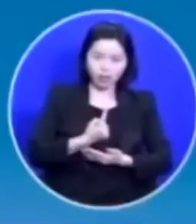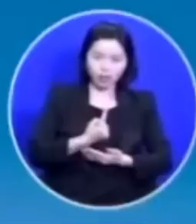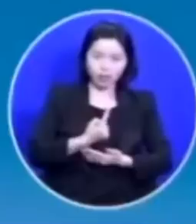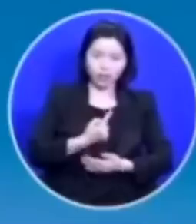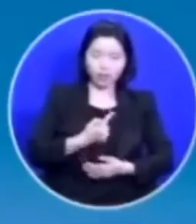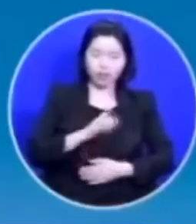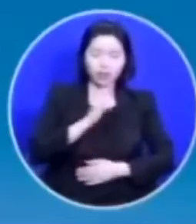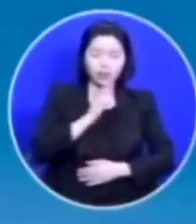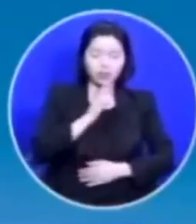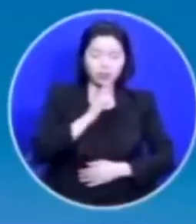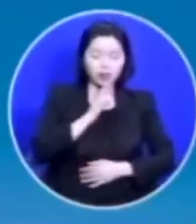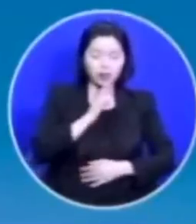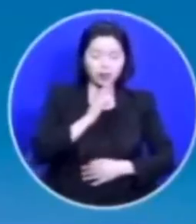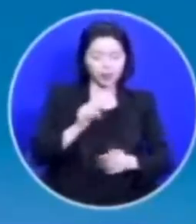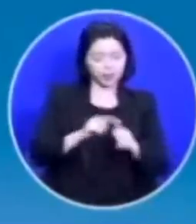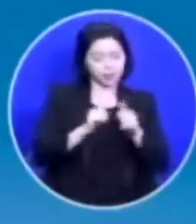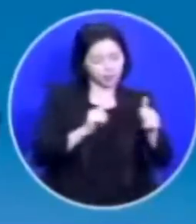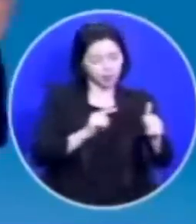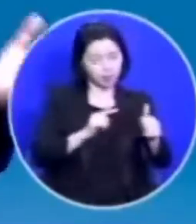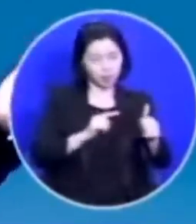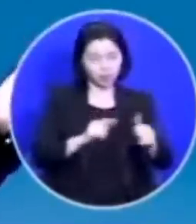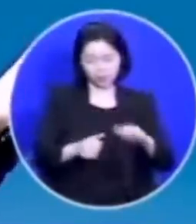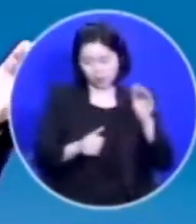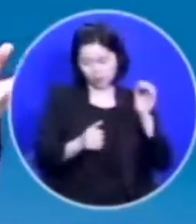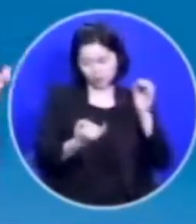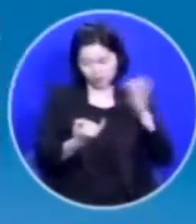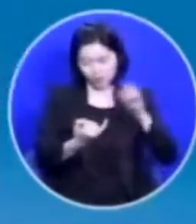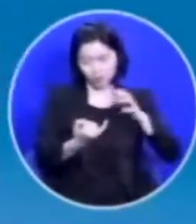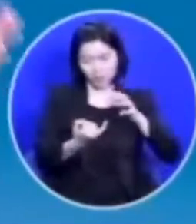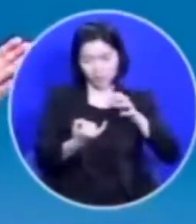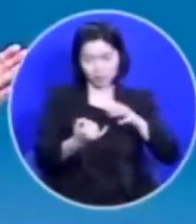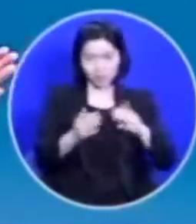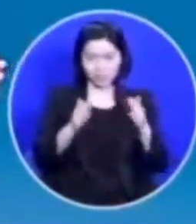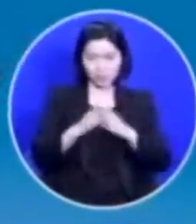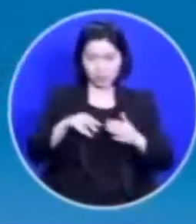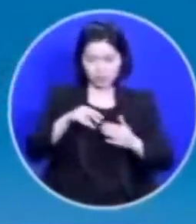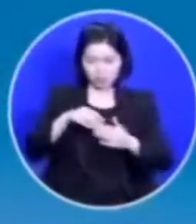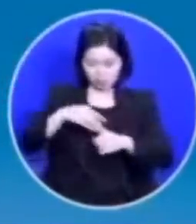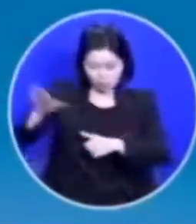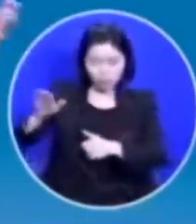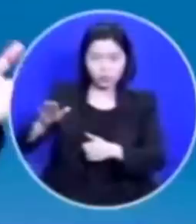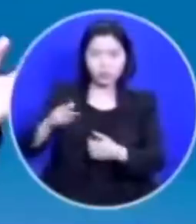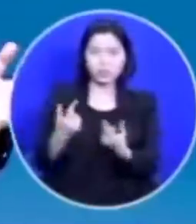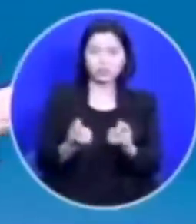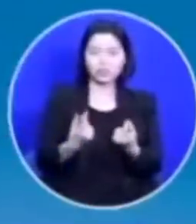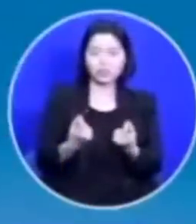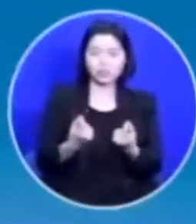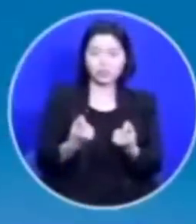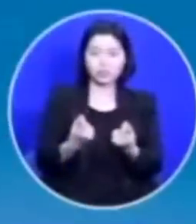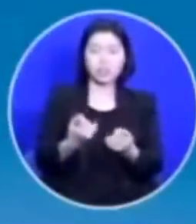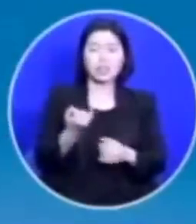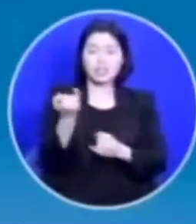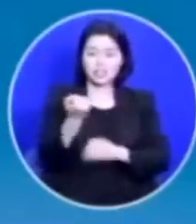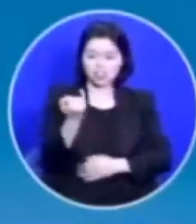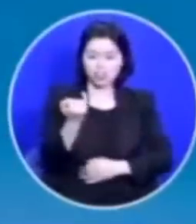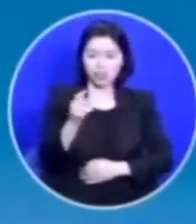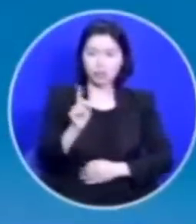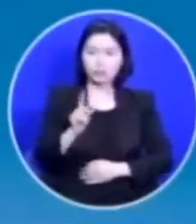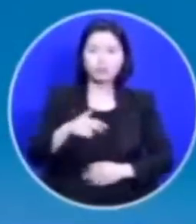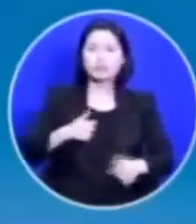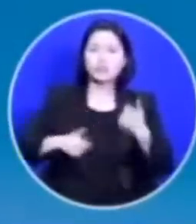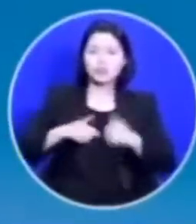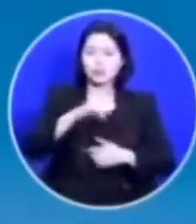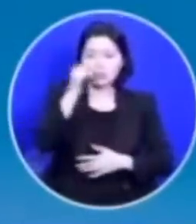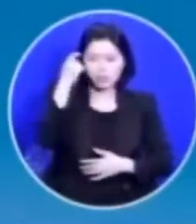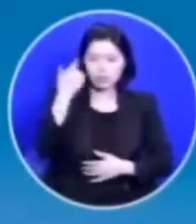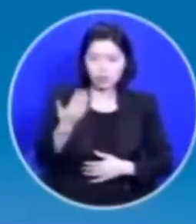사실 남편의 구박 으로 집에서 쫓겨나 듯이 1 2부 이미 무슨 기쁠 일이 있겠어요 그런데 그